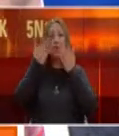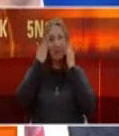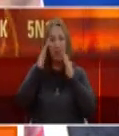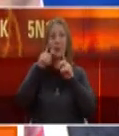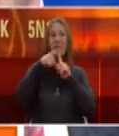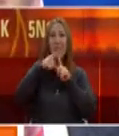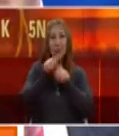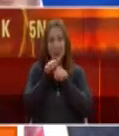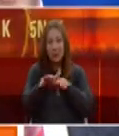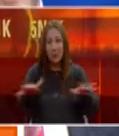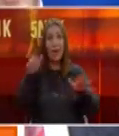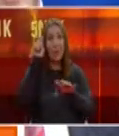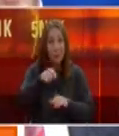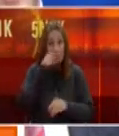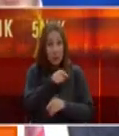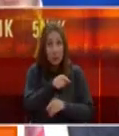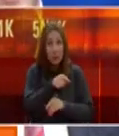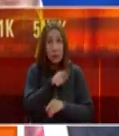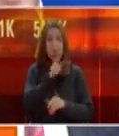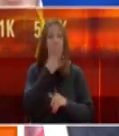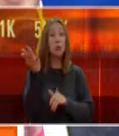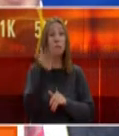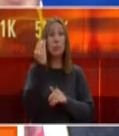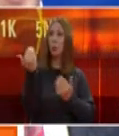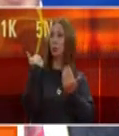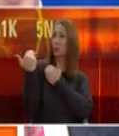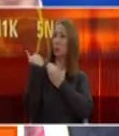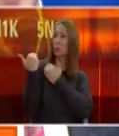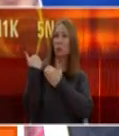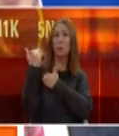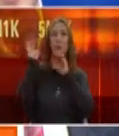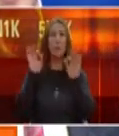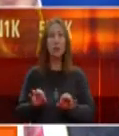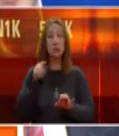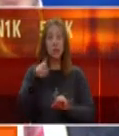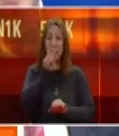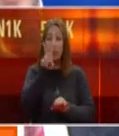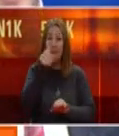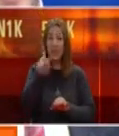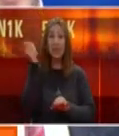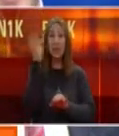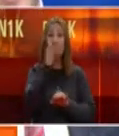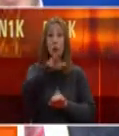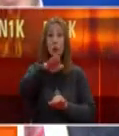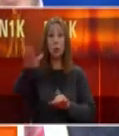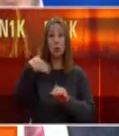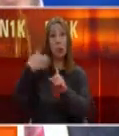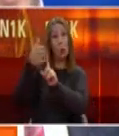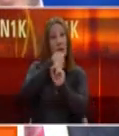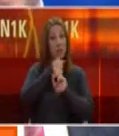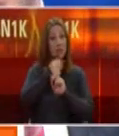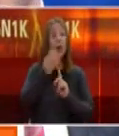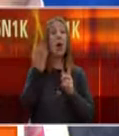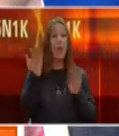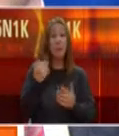bunları yayınladınız. Ondan sonra daha çok rağbet görmeye başladık. Şu ana kadar 20 bin tane çocuğa ulaştık. Ve şöyle bir şey